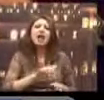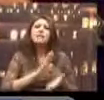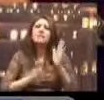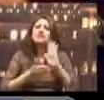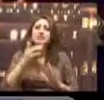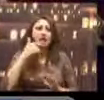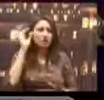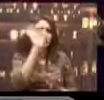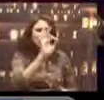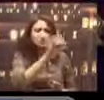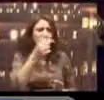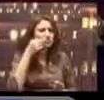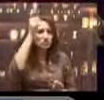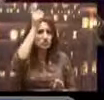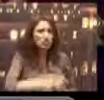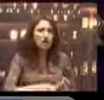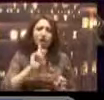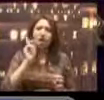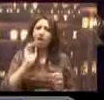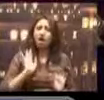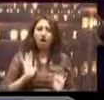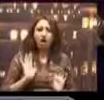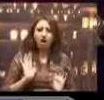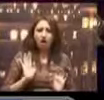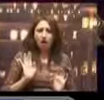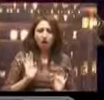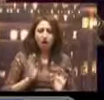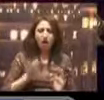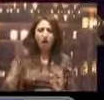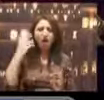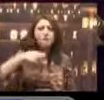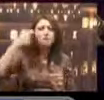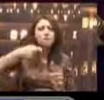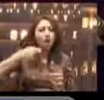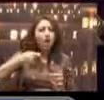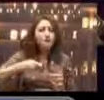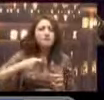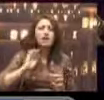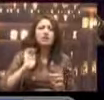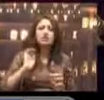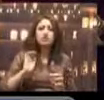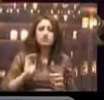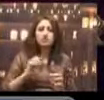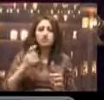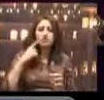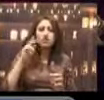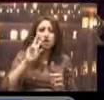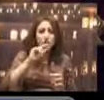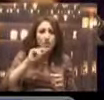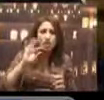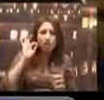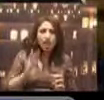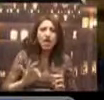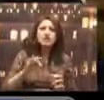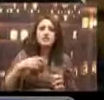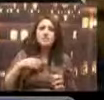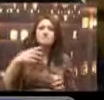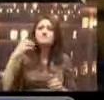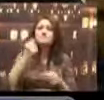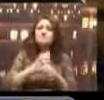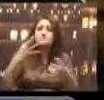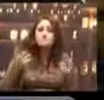امسكه، سيدنا عمر رضي الله عنه، سيدنا محمد عليه الصلاه والسلام، شوف البني ادم نفسه بيعمل ايه وقلده. لا مطلوب ان انت تتفاعل مع البني ادم.